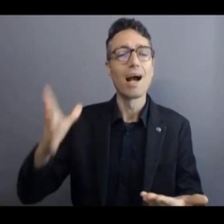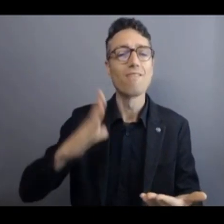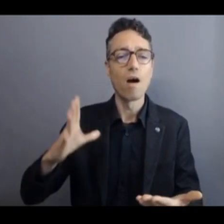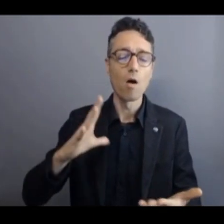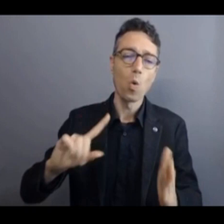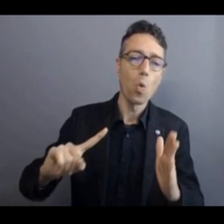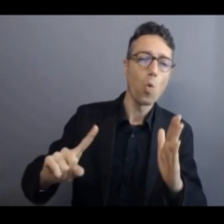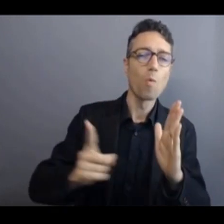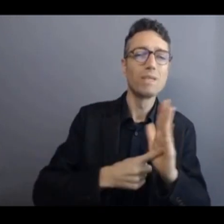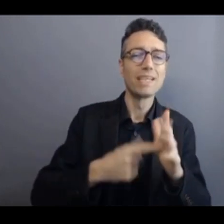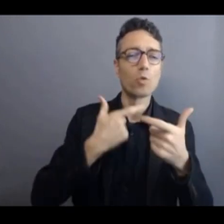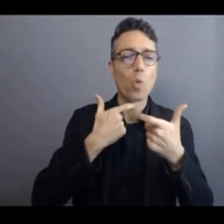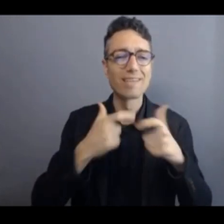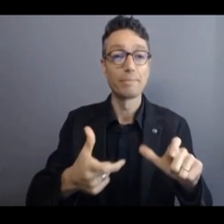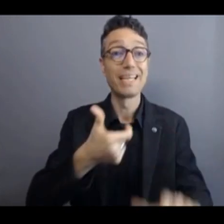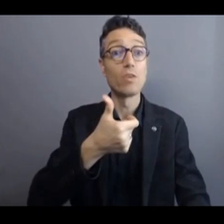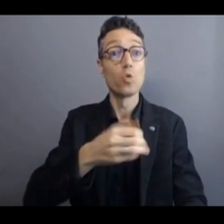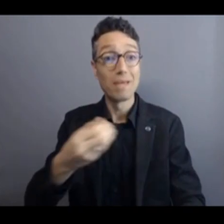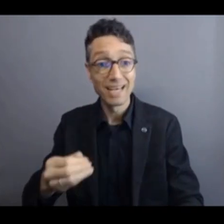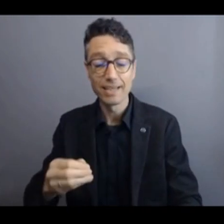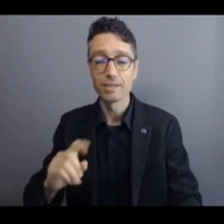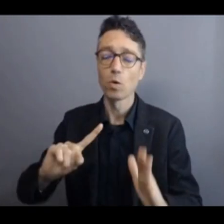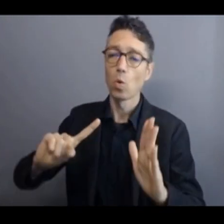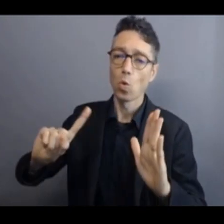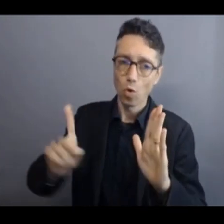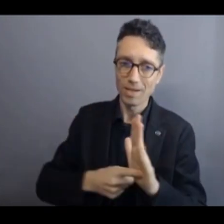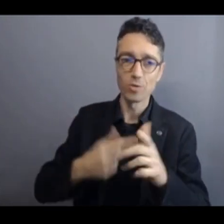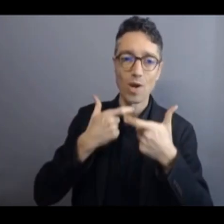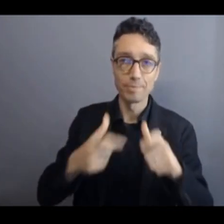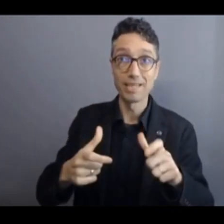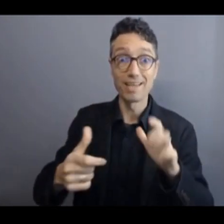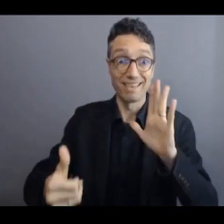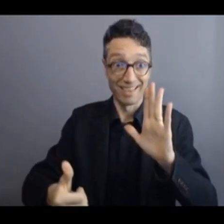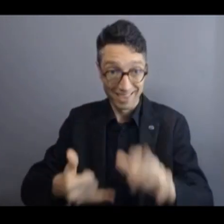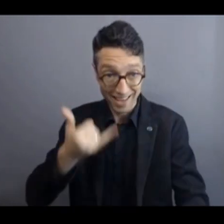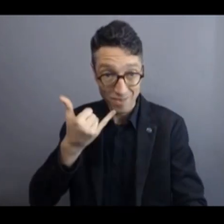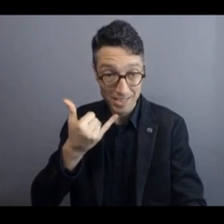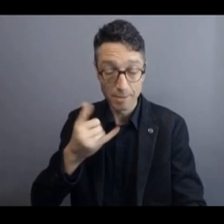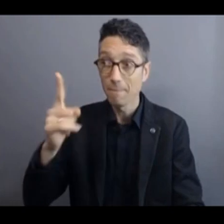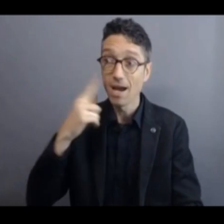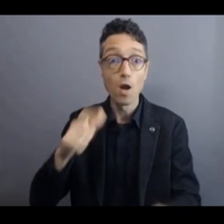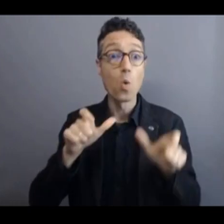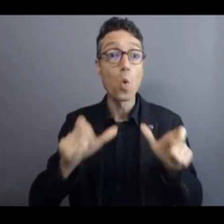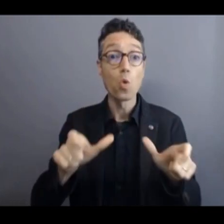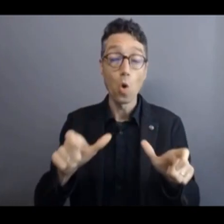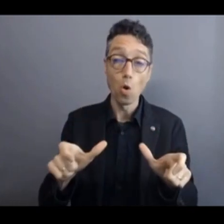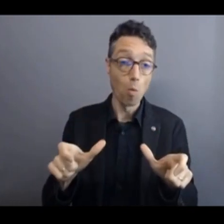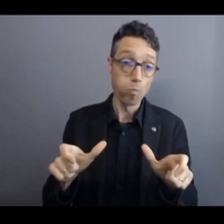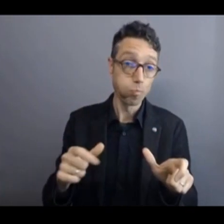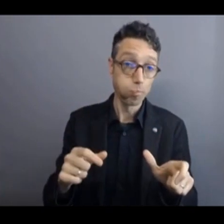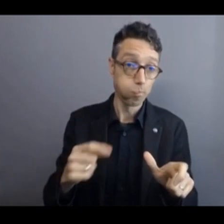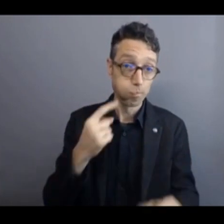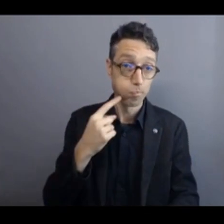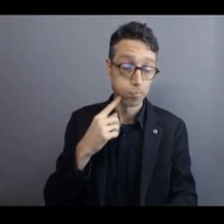avait des obligations d'accessibilité téléphonique, mais il n'y avait pas d'autorité de contrôle et donc les sanctions n'étaient pas appliquées. Et